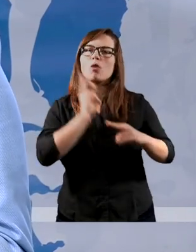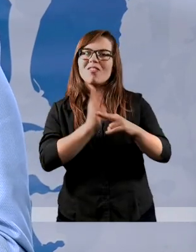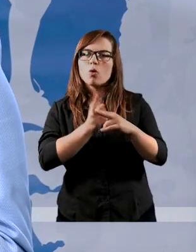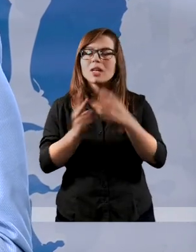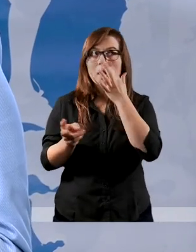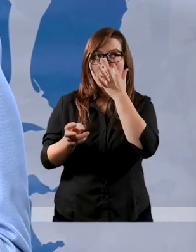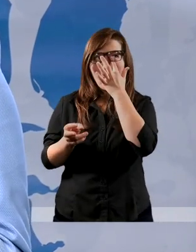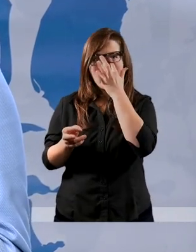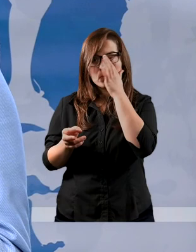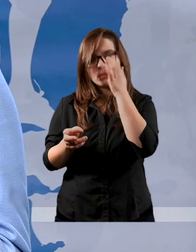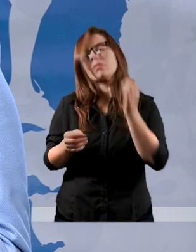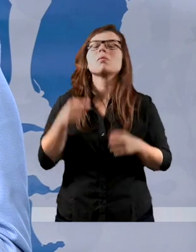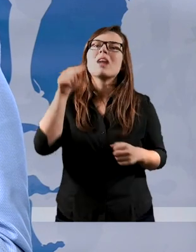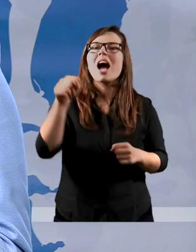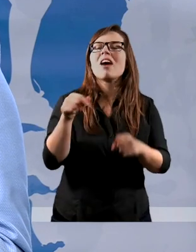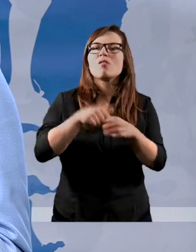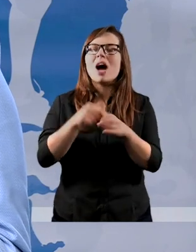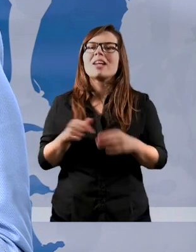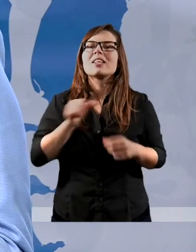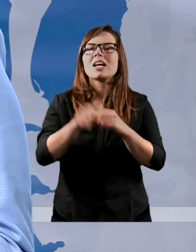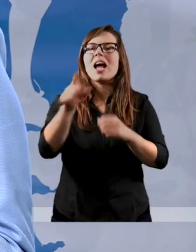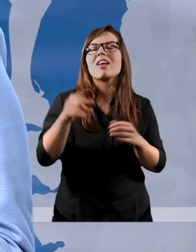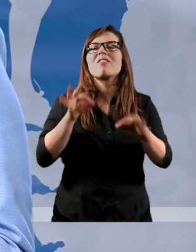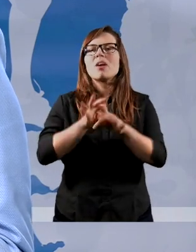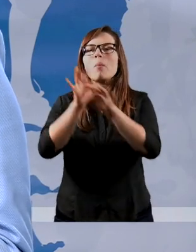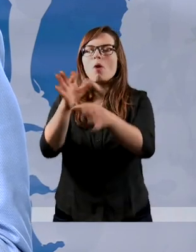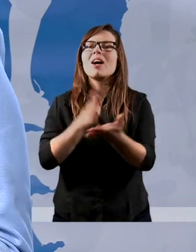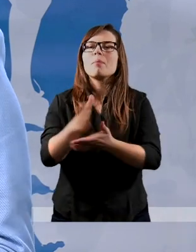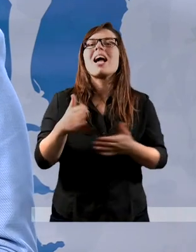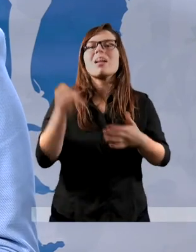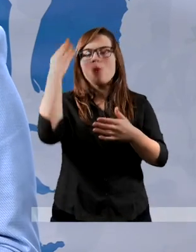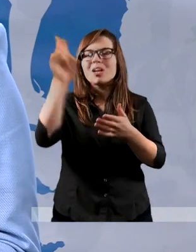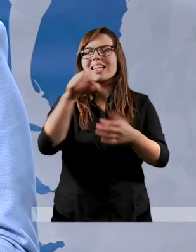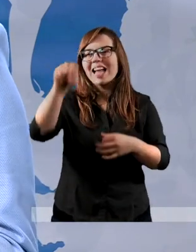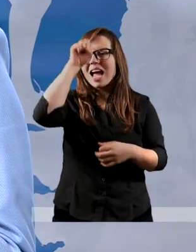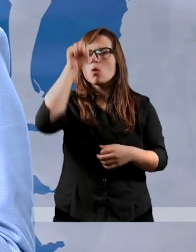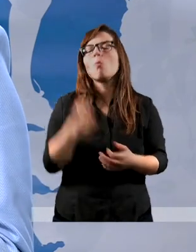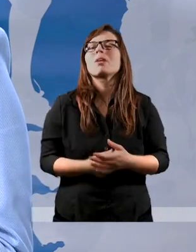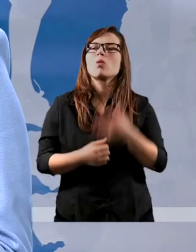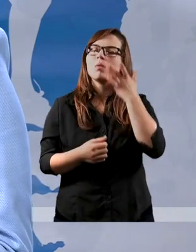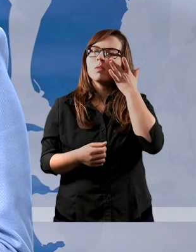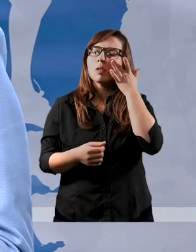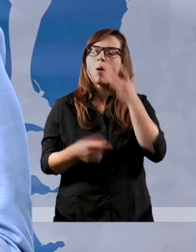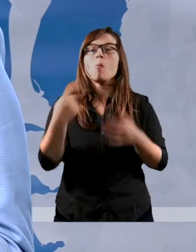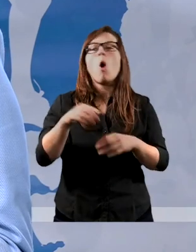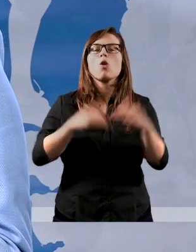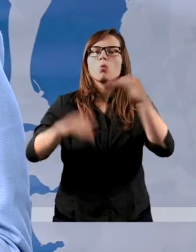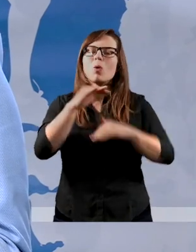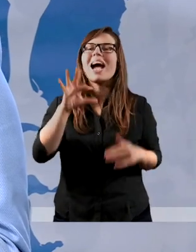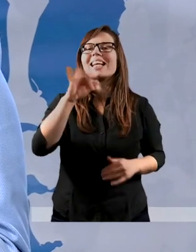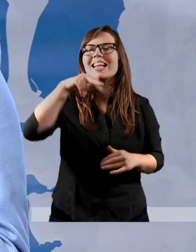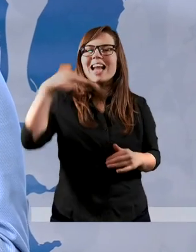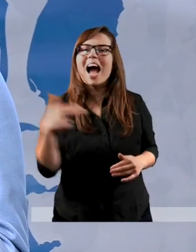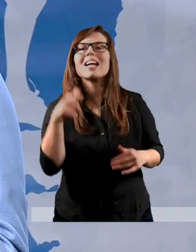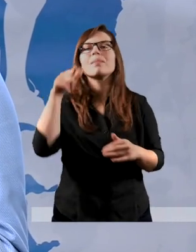Tam właśnie lud, który został wyprowadzony przez Mojżesza z Egiptu, dociera pod górę Synaj i tam